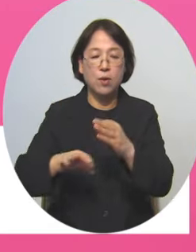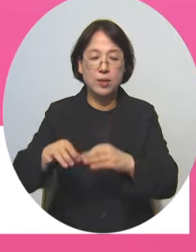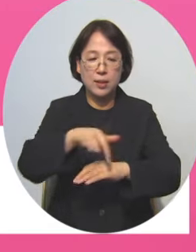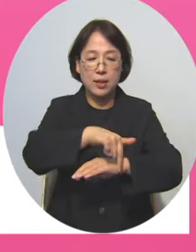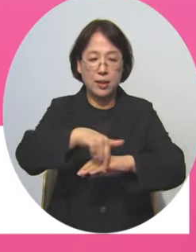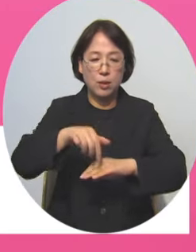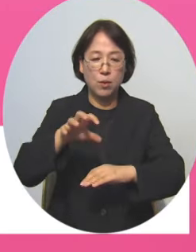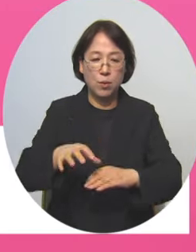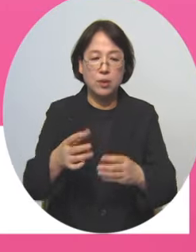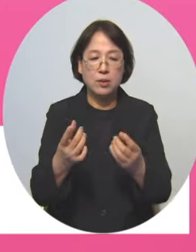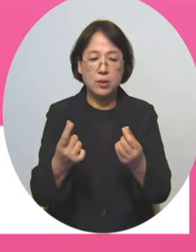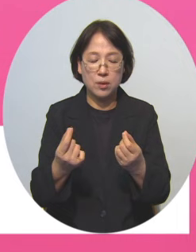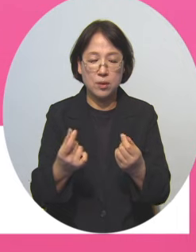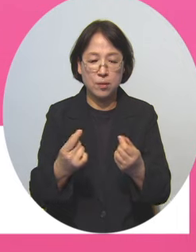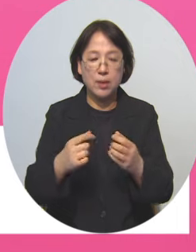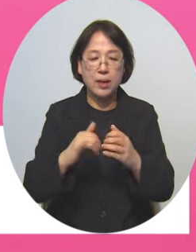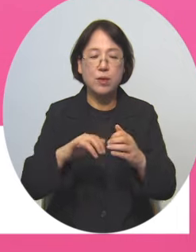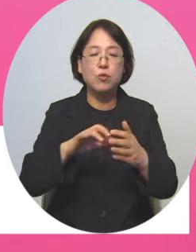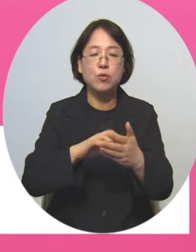경제기획원처럼